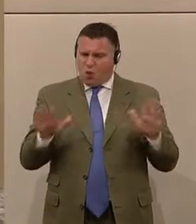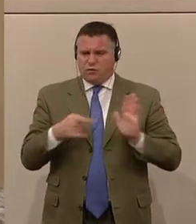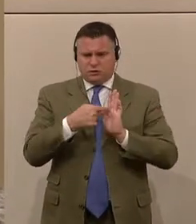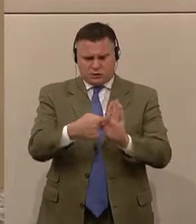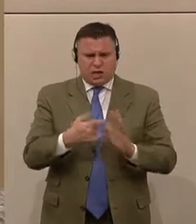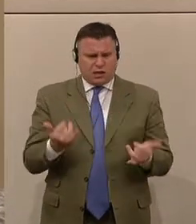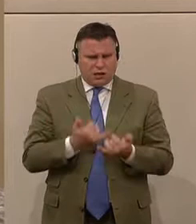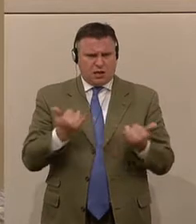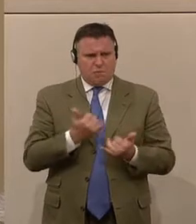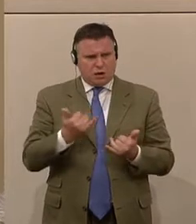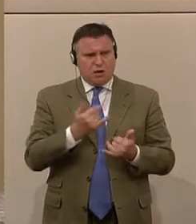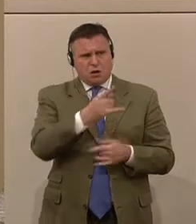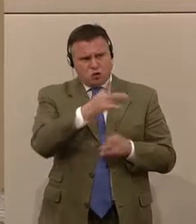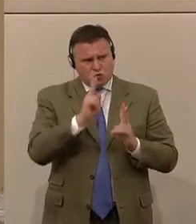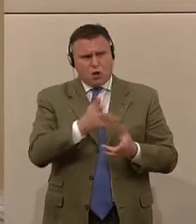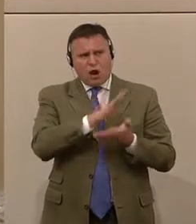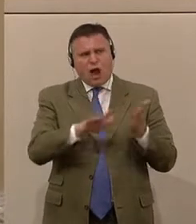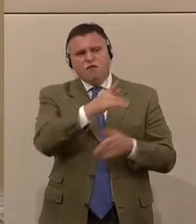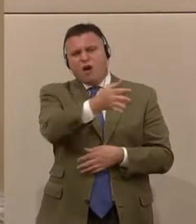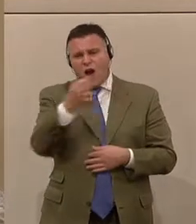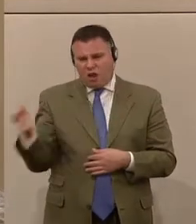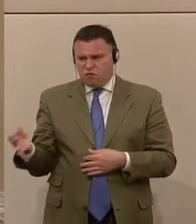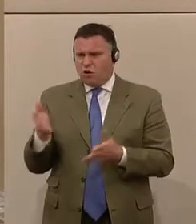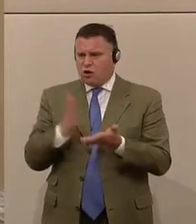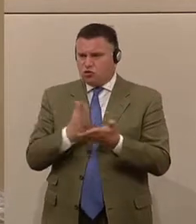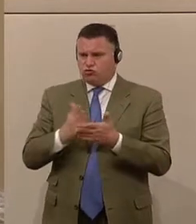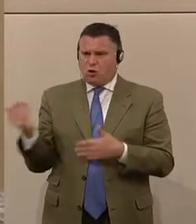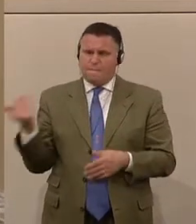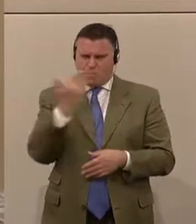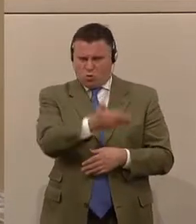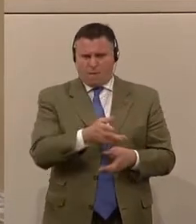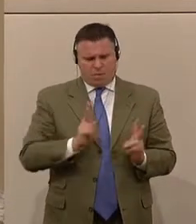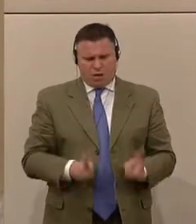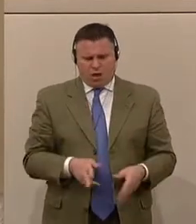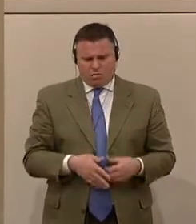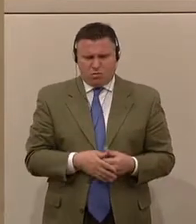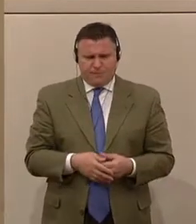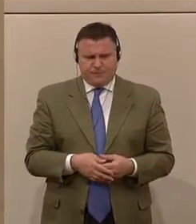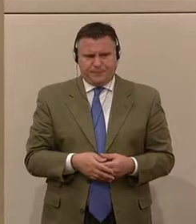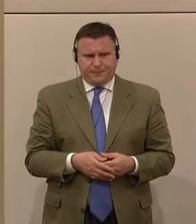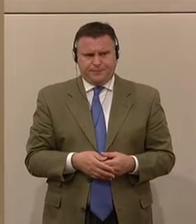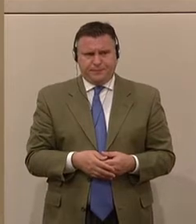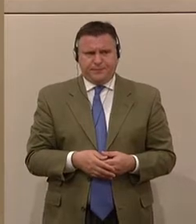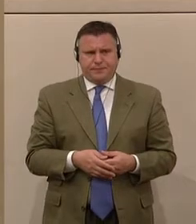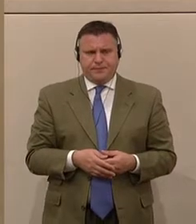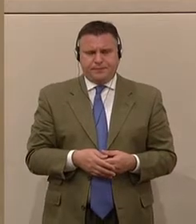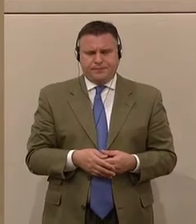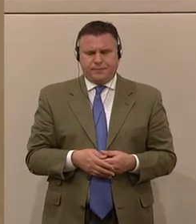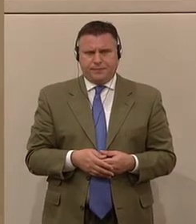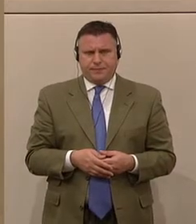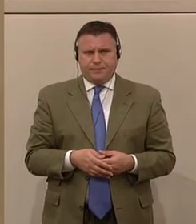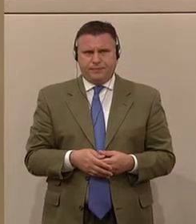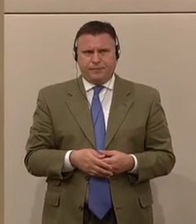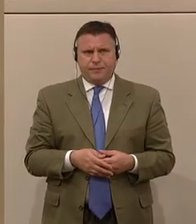alles darstellen und dass Sie das alles mit einfachen Anfragen im Ressort längst erreichen hätten können. Wir haben aber auch von